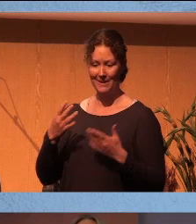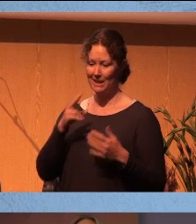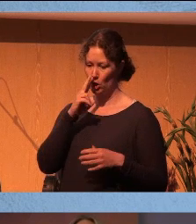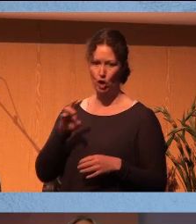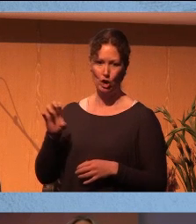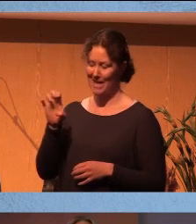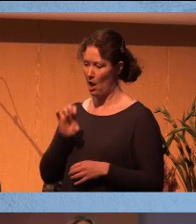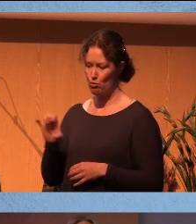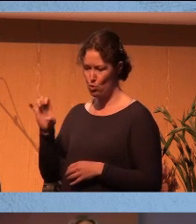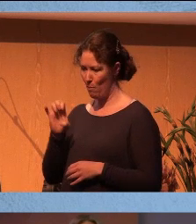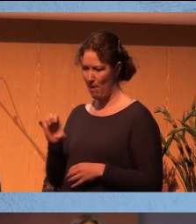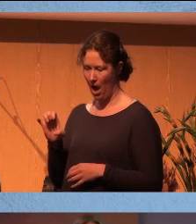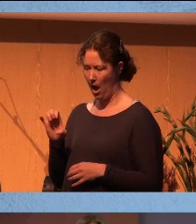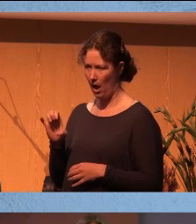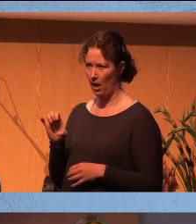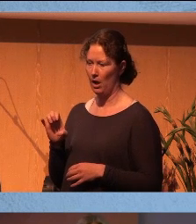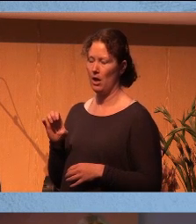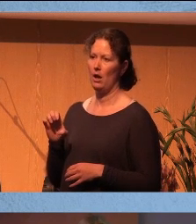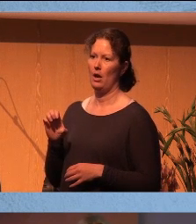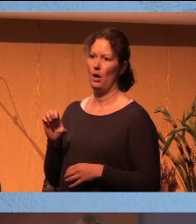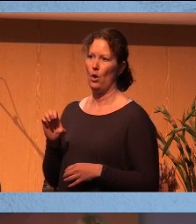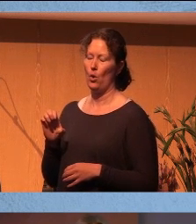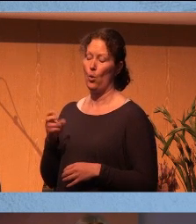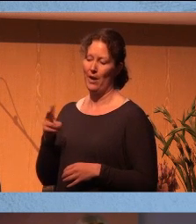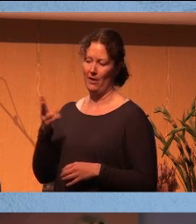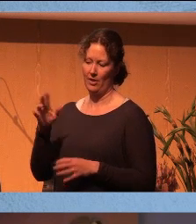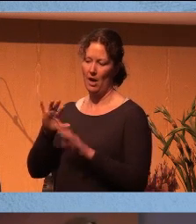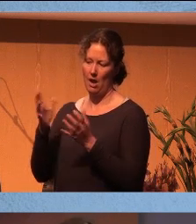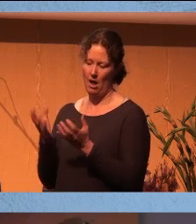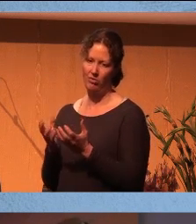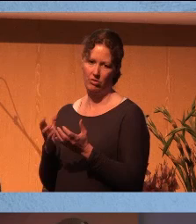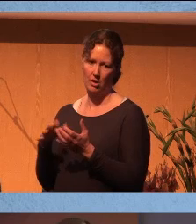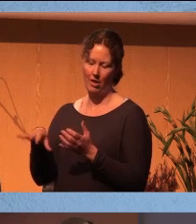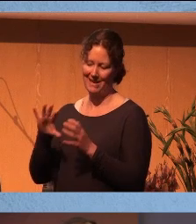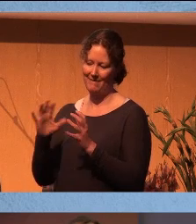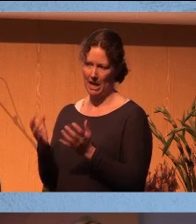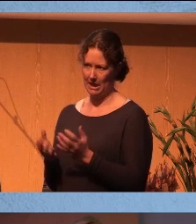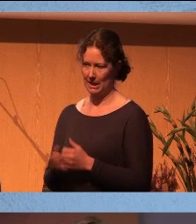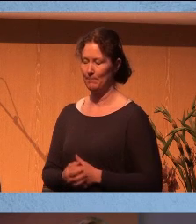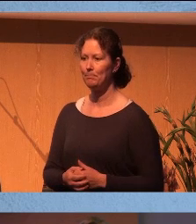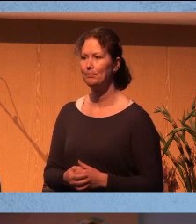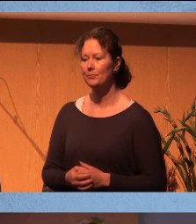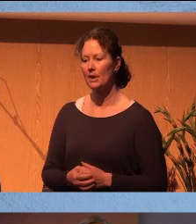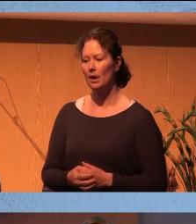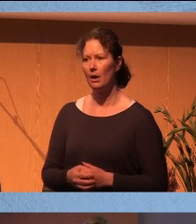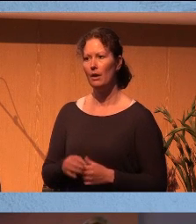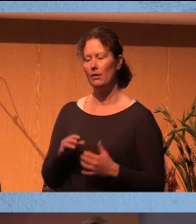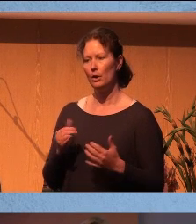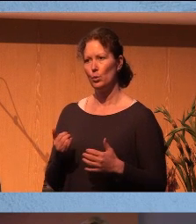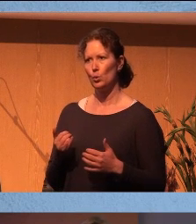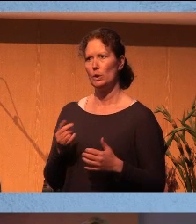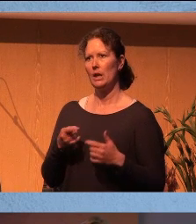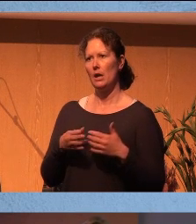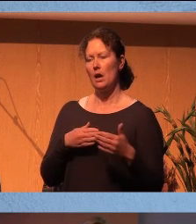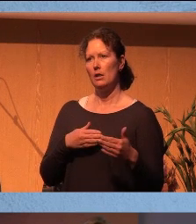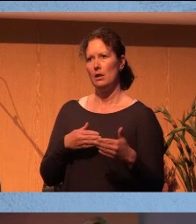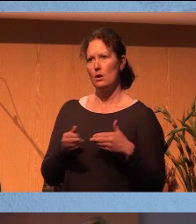i Europa, og det ikke og i andre land i verden. Og det rett og slett handler